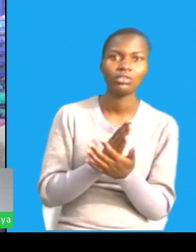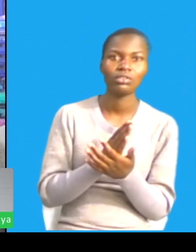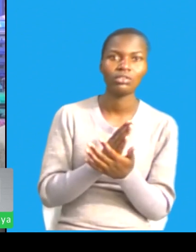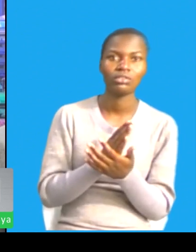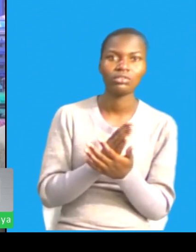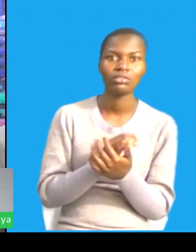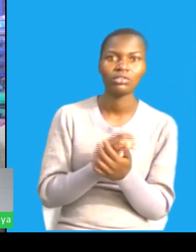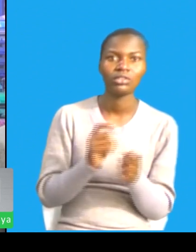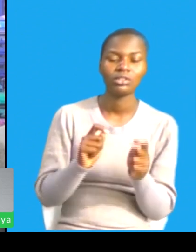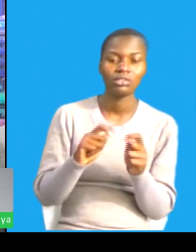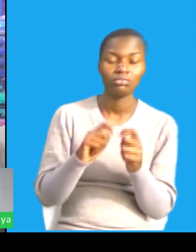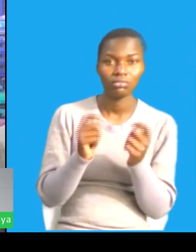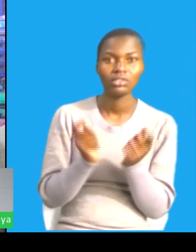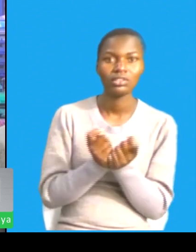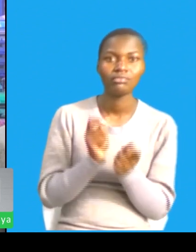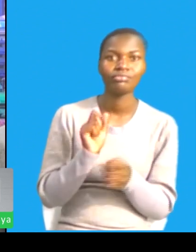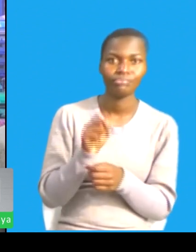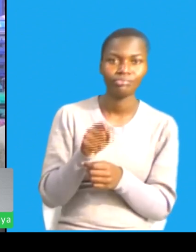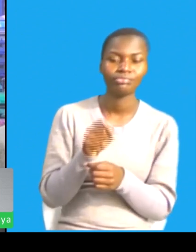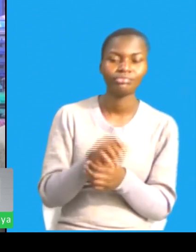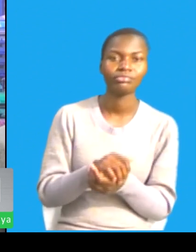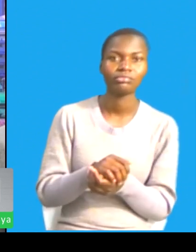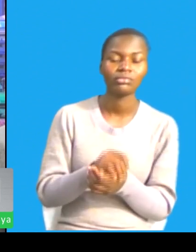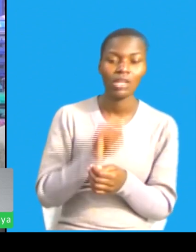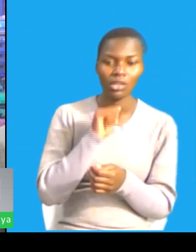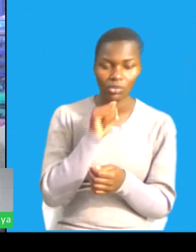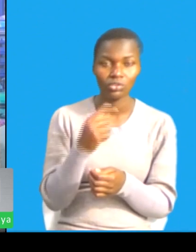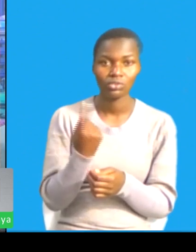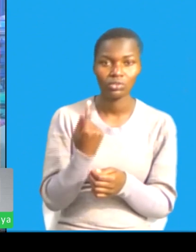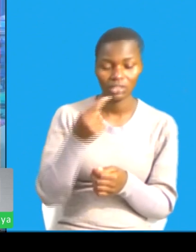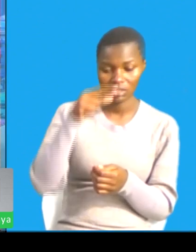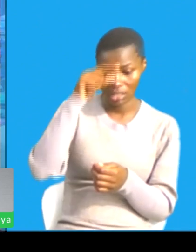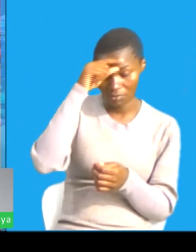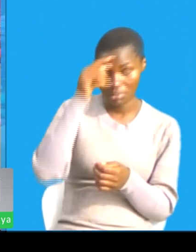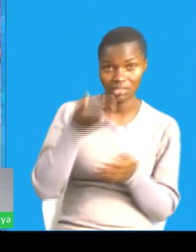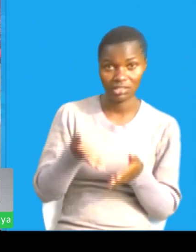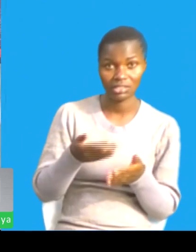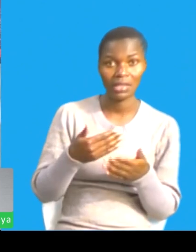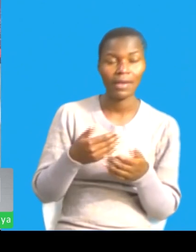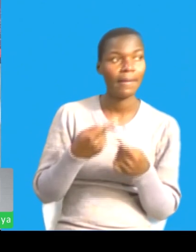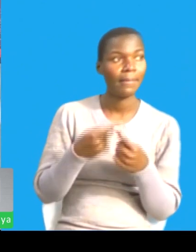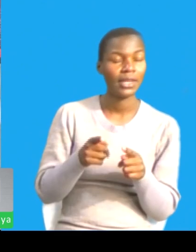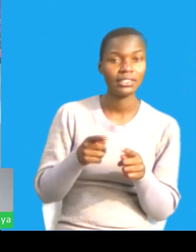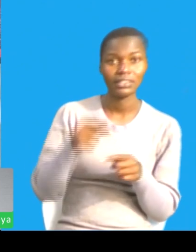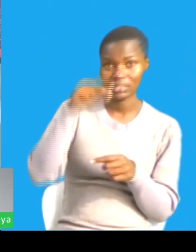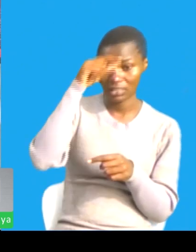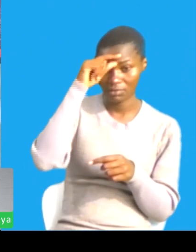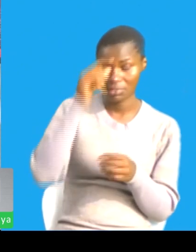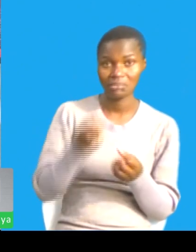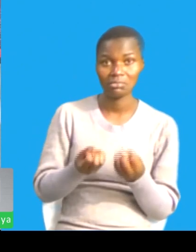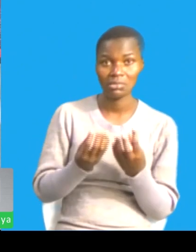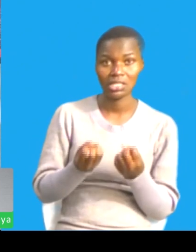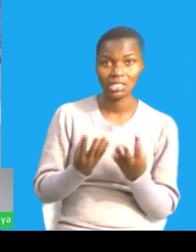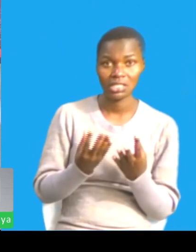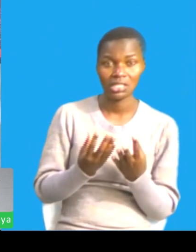zinakuwa problem kwa serikali za Kenya, and not only this government, but government mingi zikifanya appointment